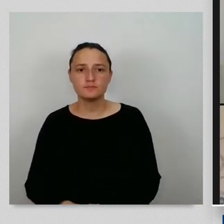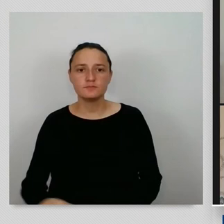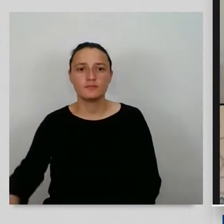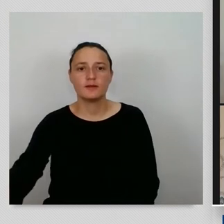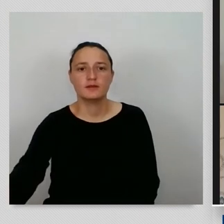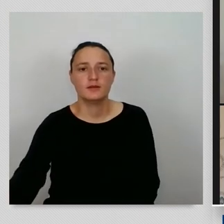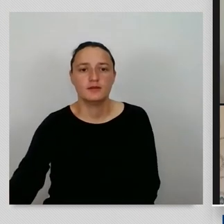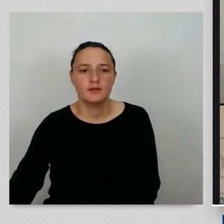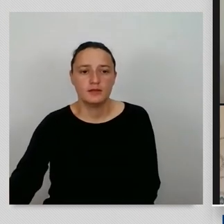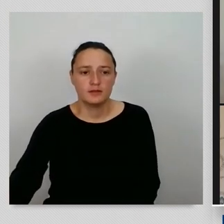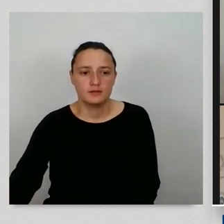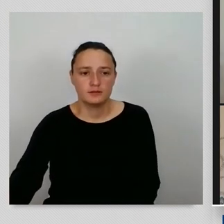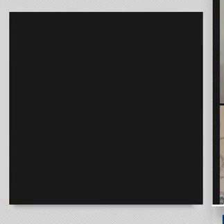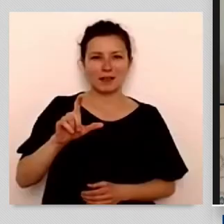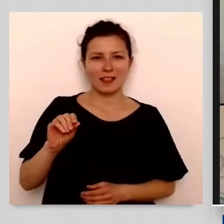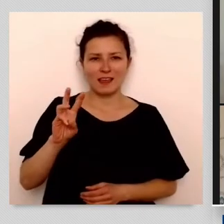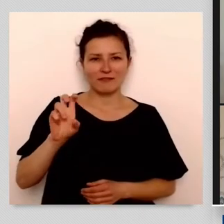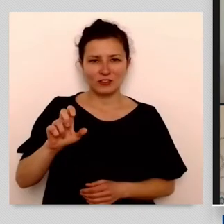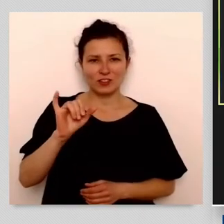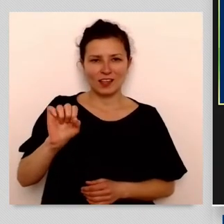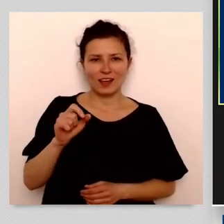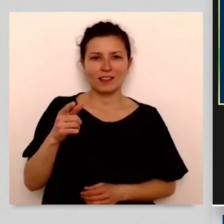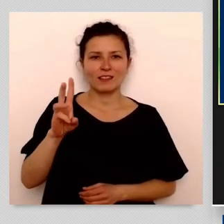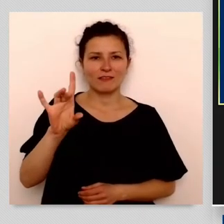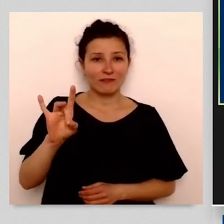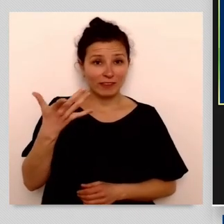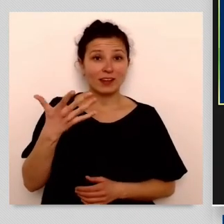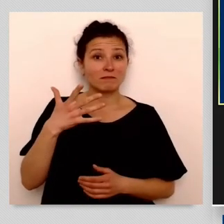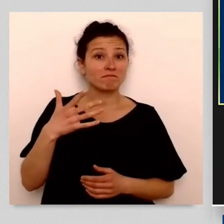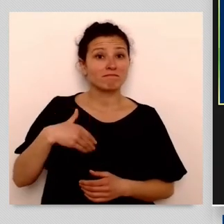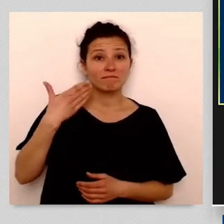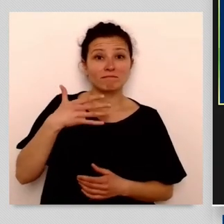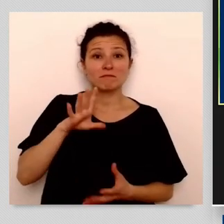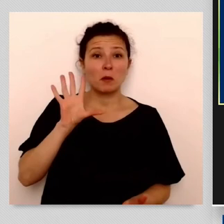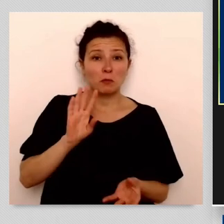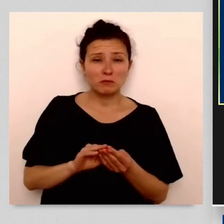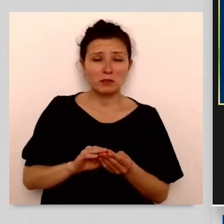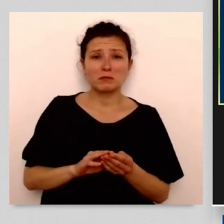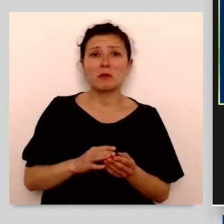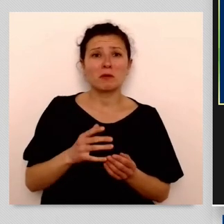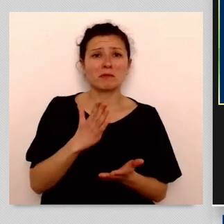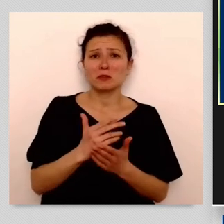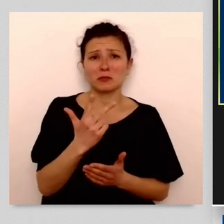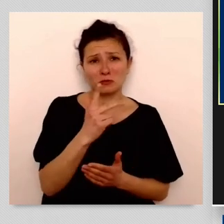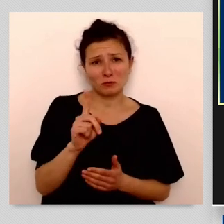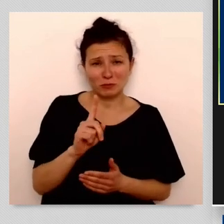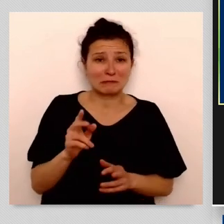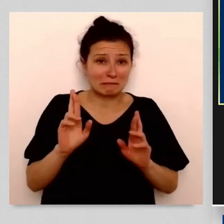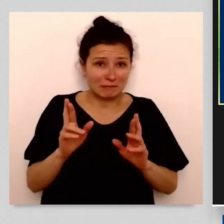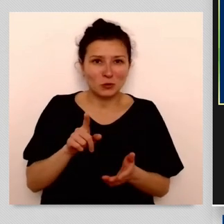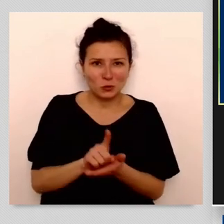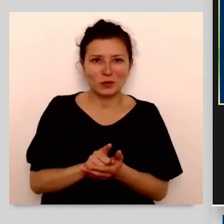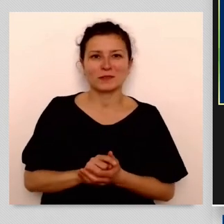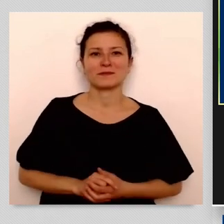Jadwigę Emilewicz o odniesienie się, podsumowanie, fakt, że już tylko 3 minutki, ale mam nadzieję, że uda się